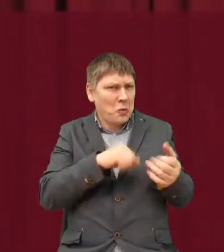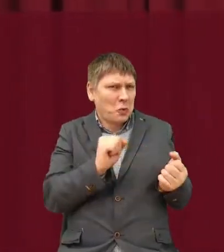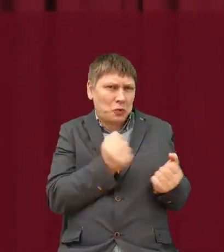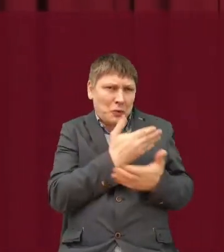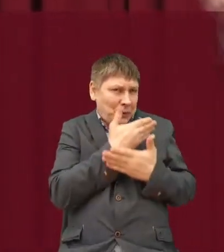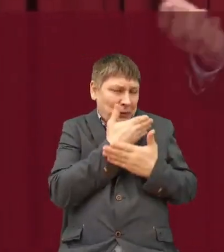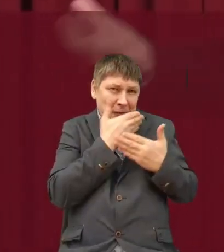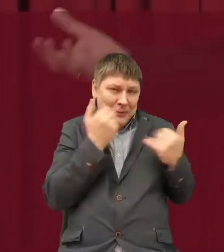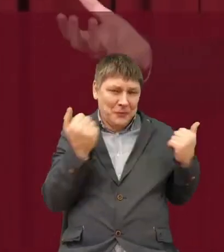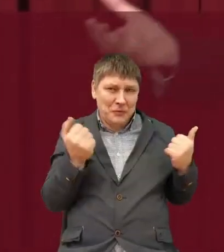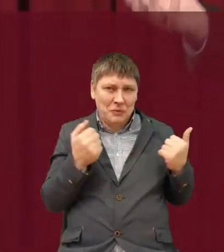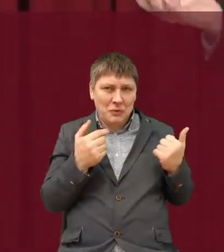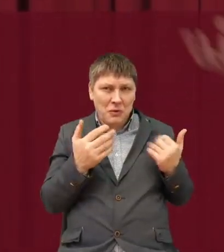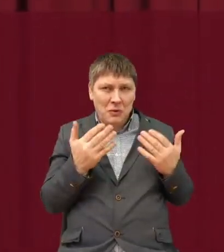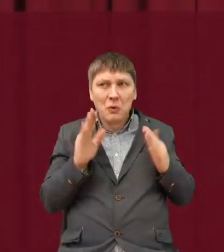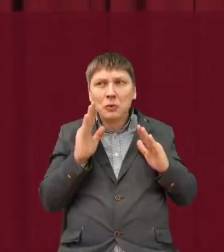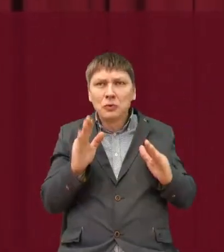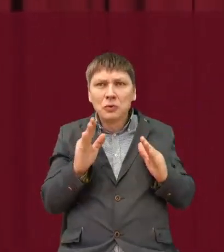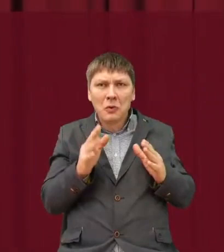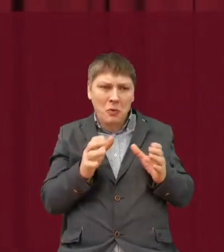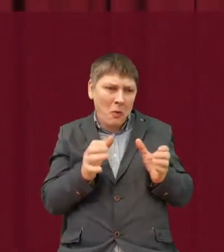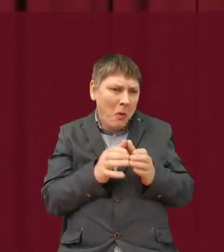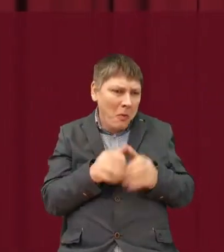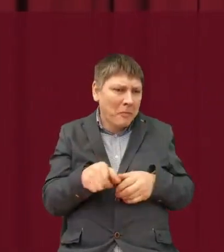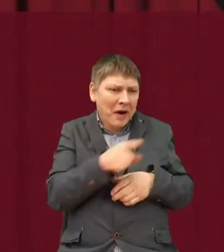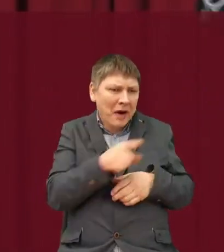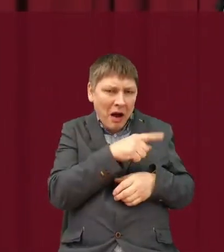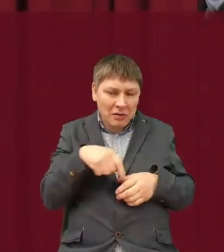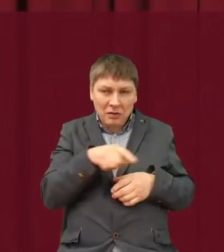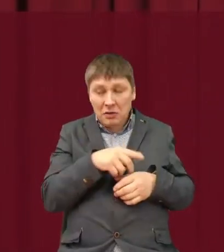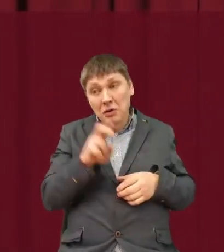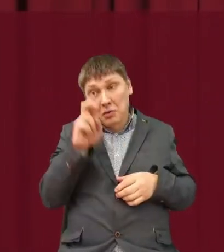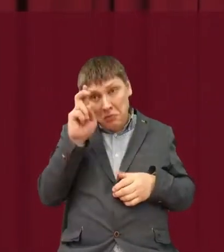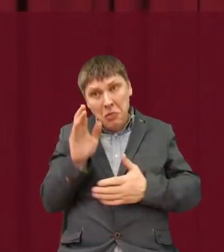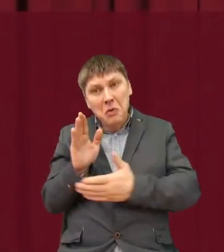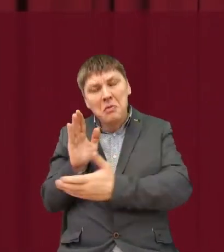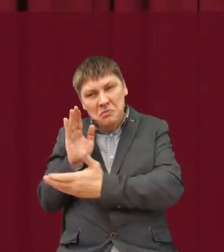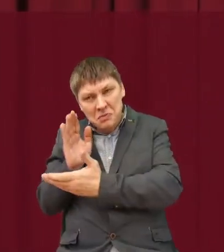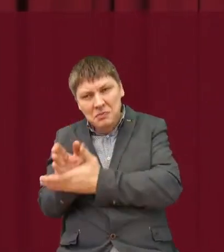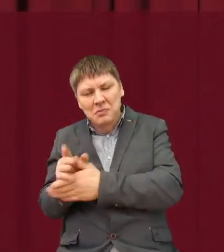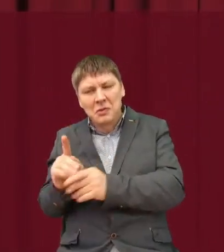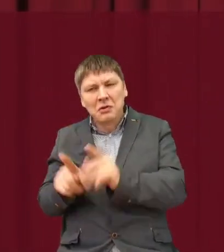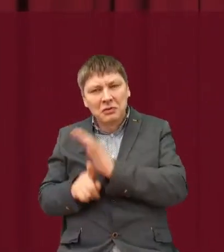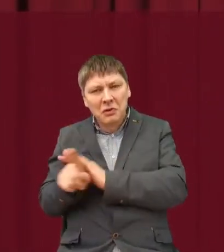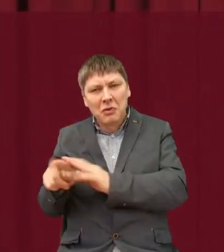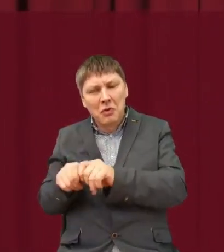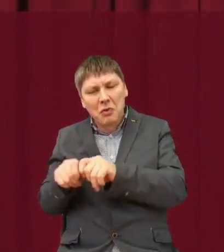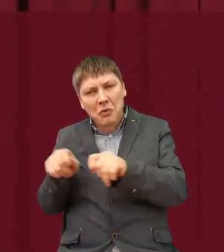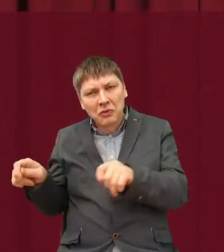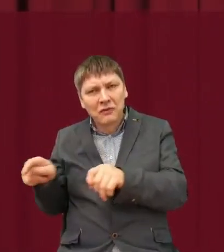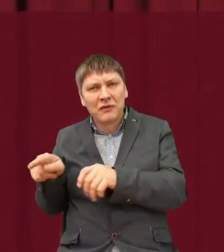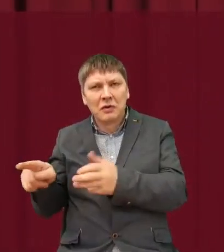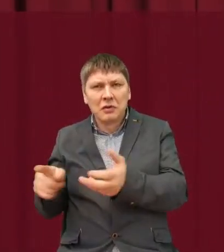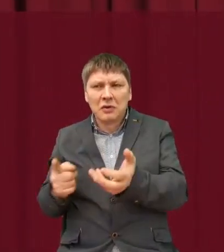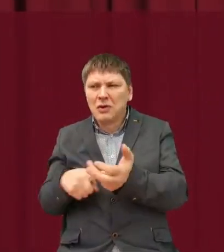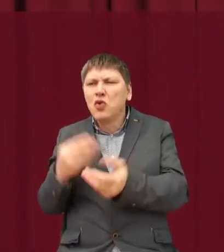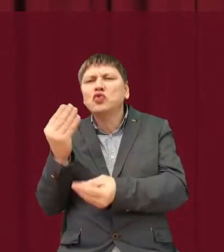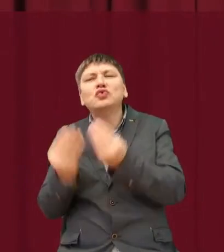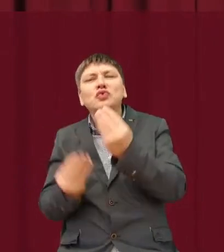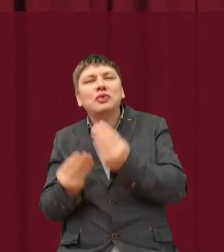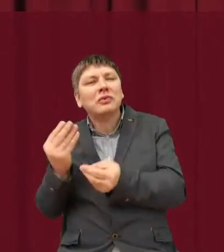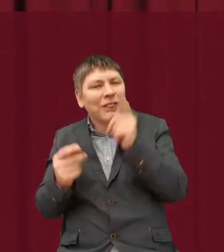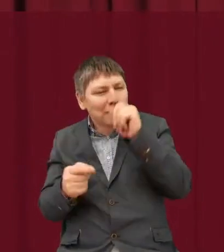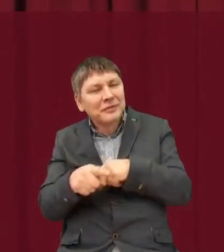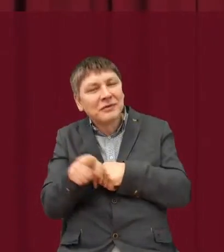Вот только вот эта компания с которыми мы общаемся и Бог и Дух святой начал открывать все неуместные шутки